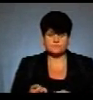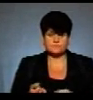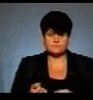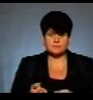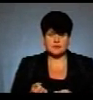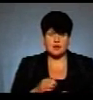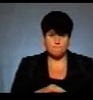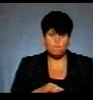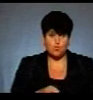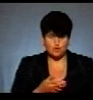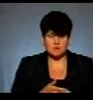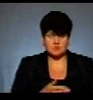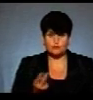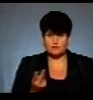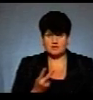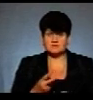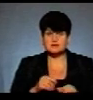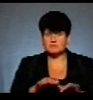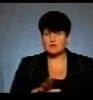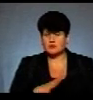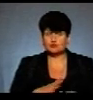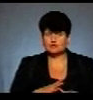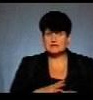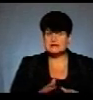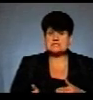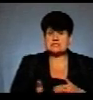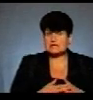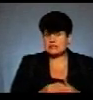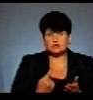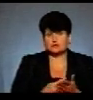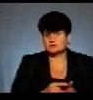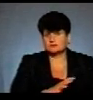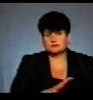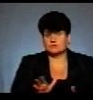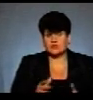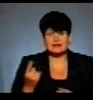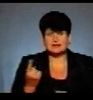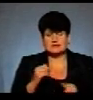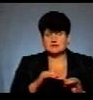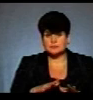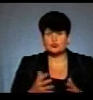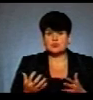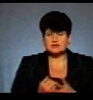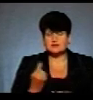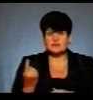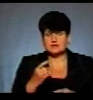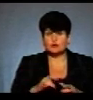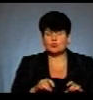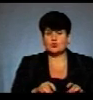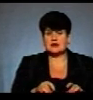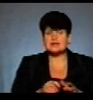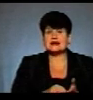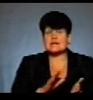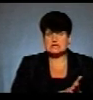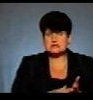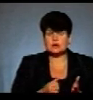за булінг, і обидві справи були закриті за недоведеності. Єдину справу, яку я знайшов в єдиному реєстрі судових рішень, це